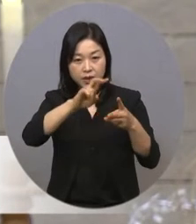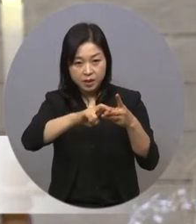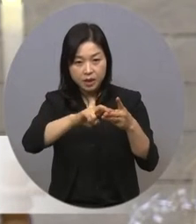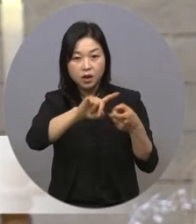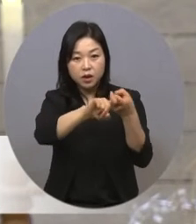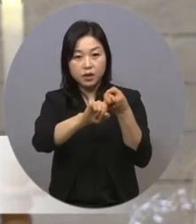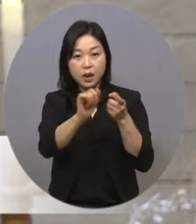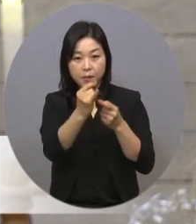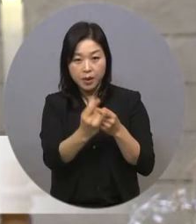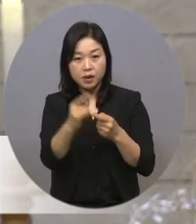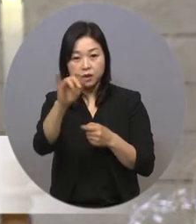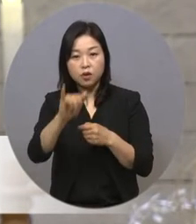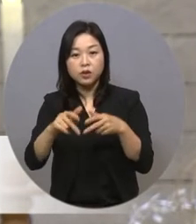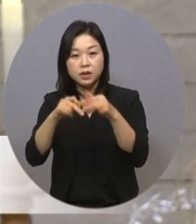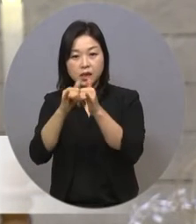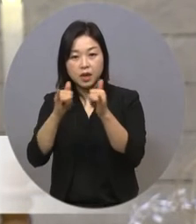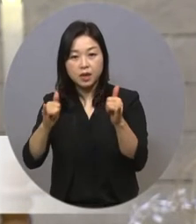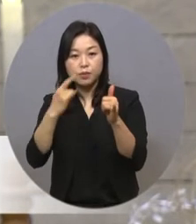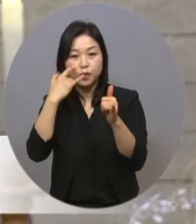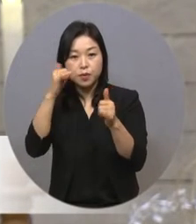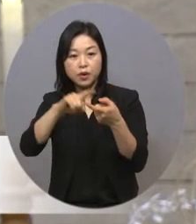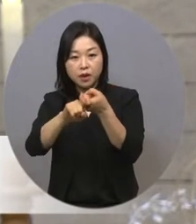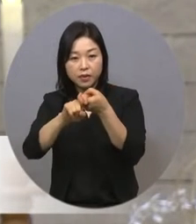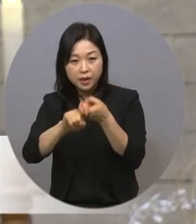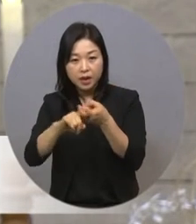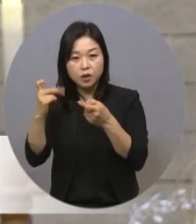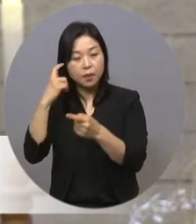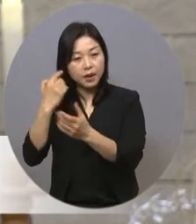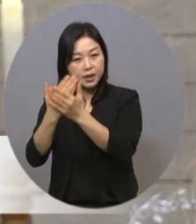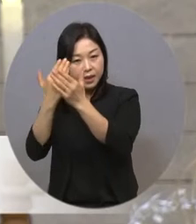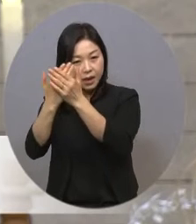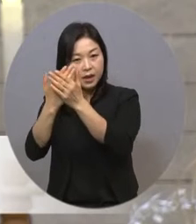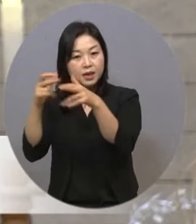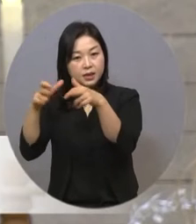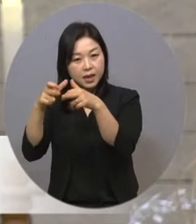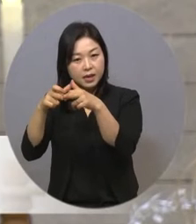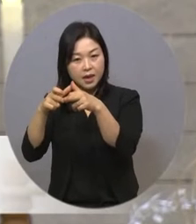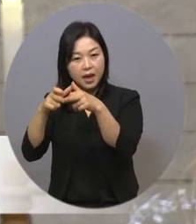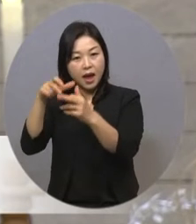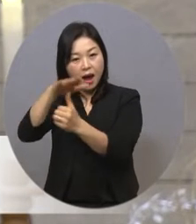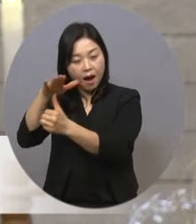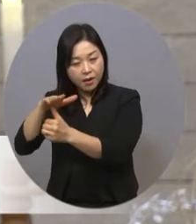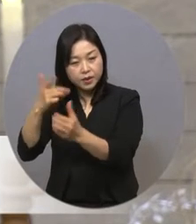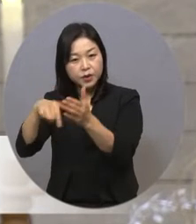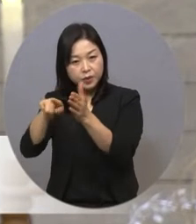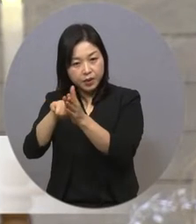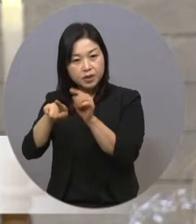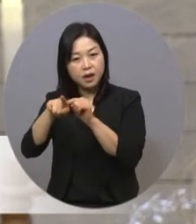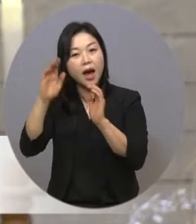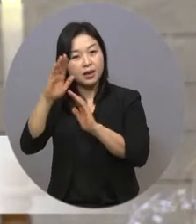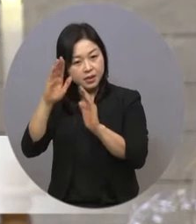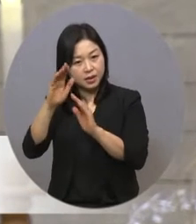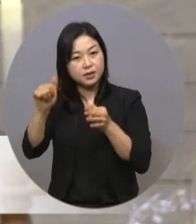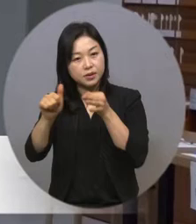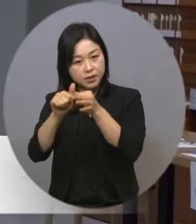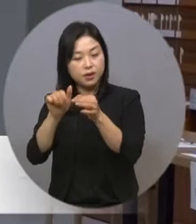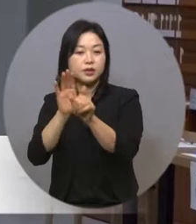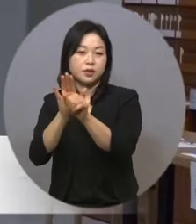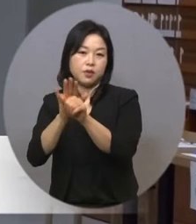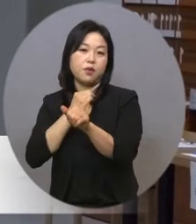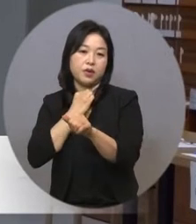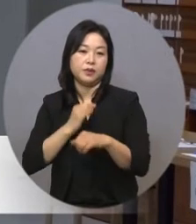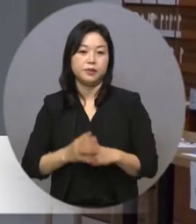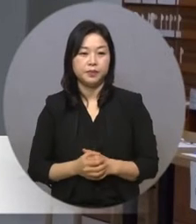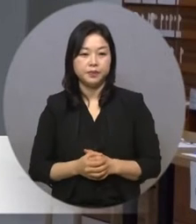지부 발달장애아들을 위한 장학금으로 조금 지정해서 우리가 사용됐으면 좋겠다라는 뜻을 모았습니다.